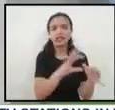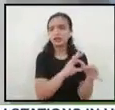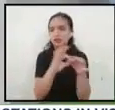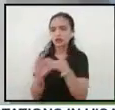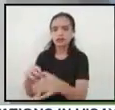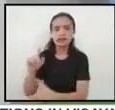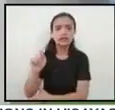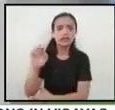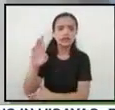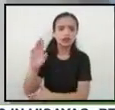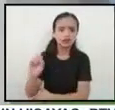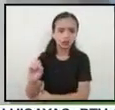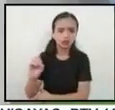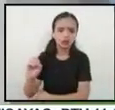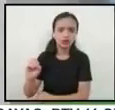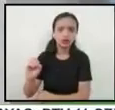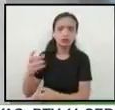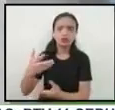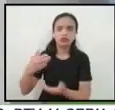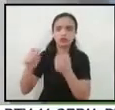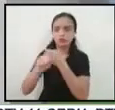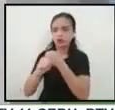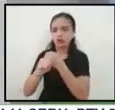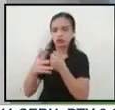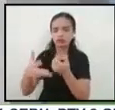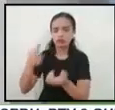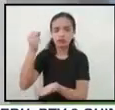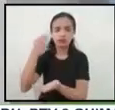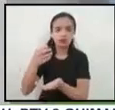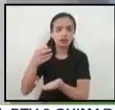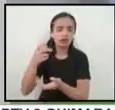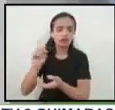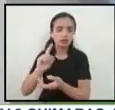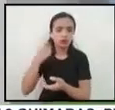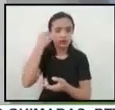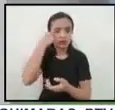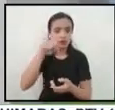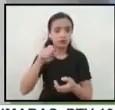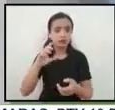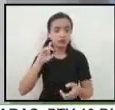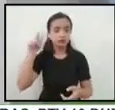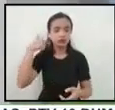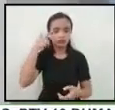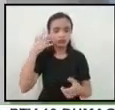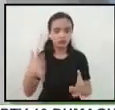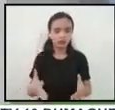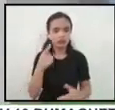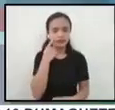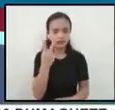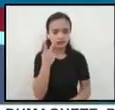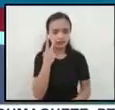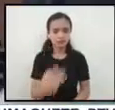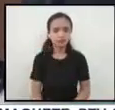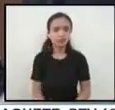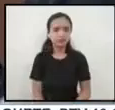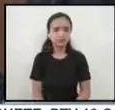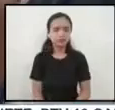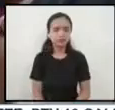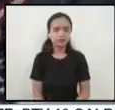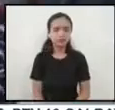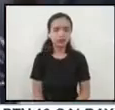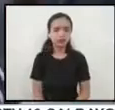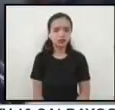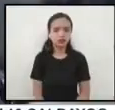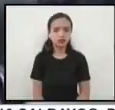Korte Suprema kaugnay sa kanilang contempt and detention orders sa gobernador. Si Mel Alasmora sa detalye.